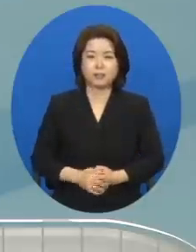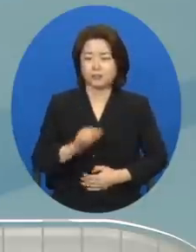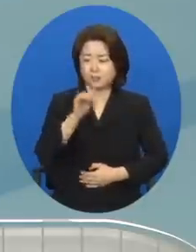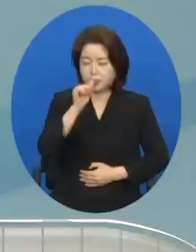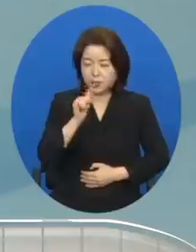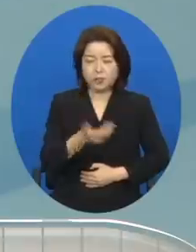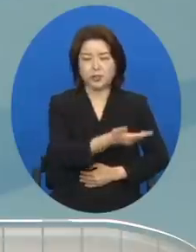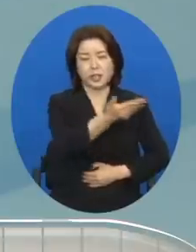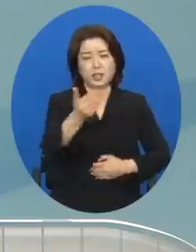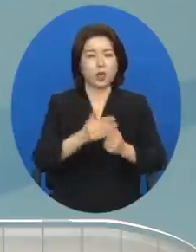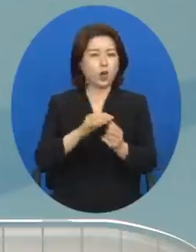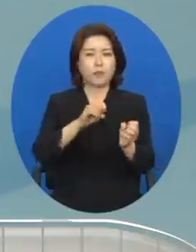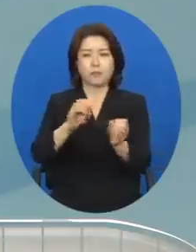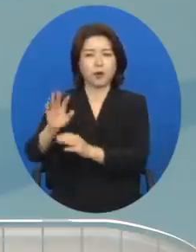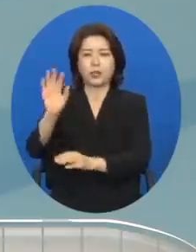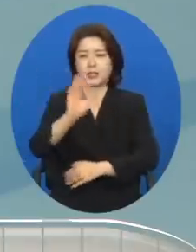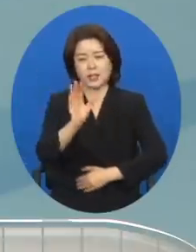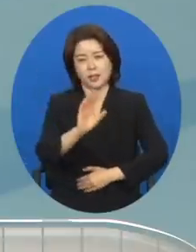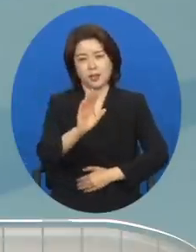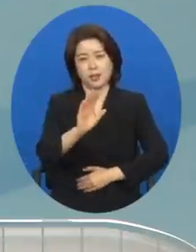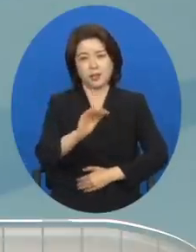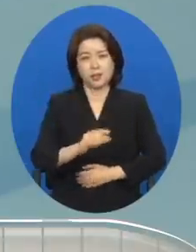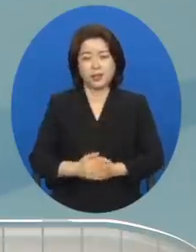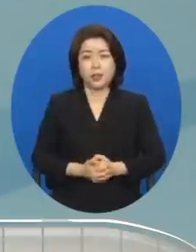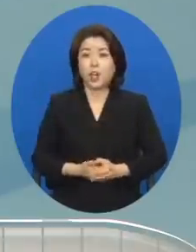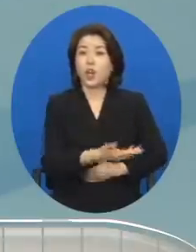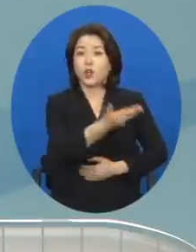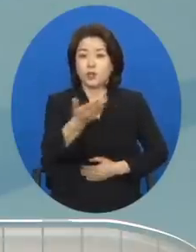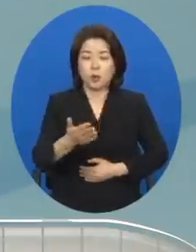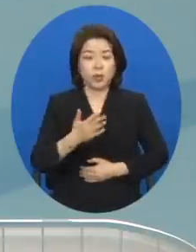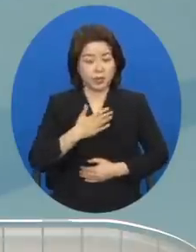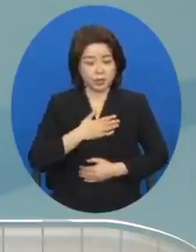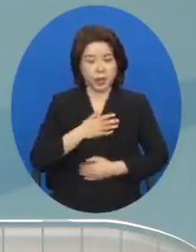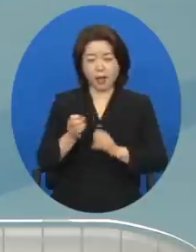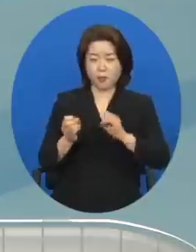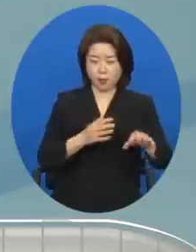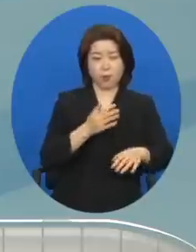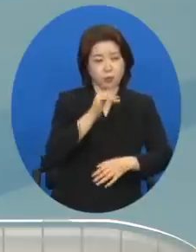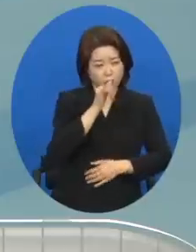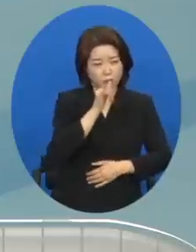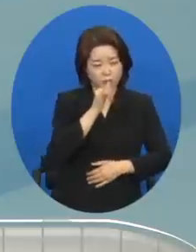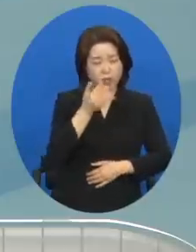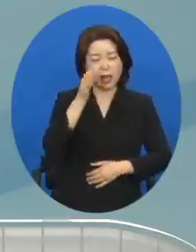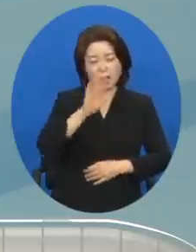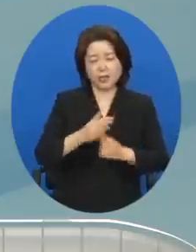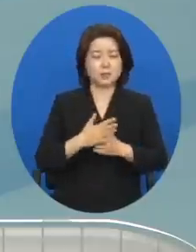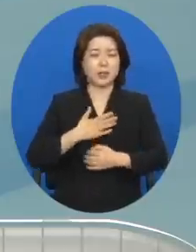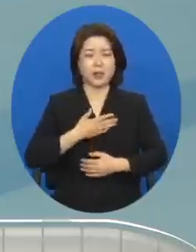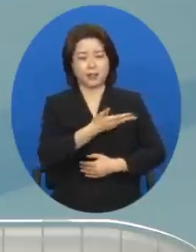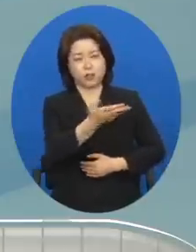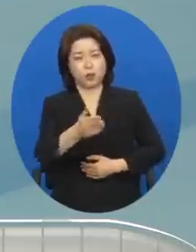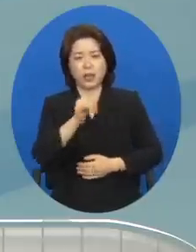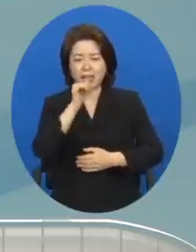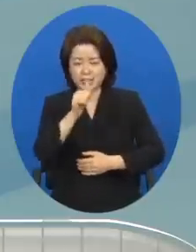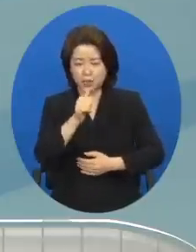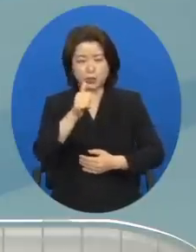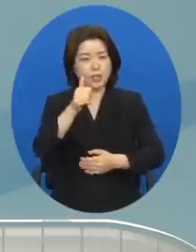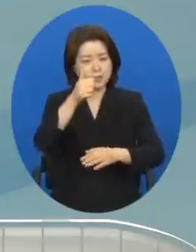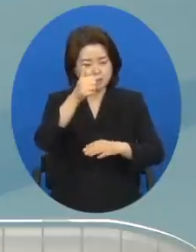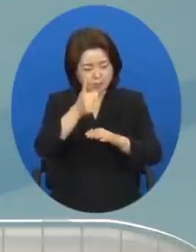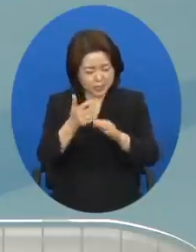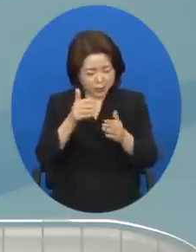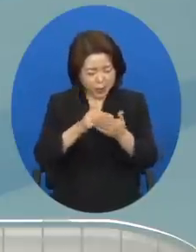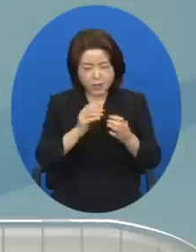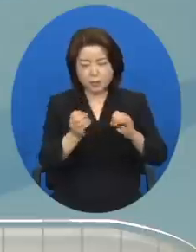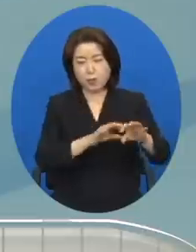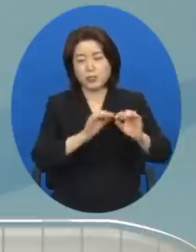절대로 너희들을 버리지 않는다. 너희들은 나를 버리겠지만 나는 너희를 버리지 않는다. 그런 뜻으로 성찬을 주신